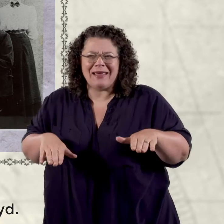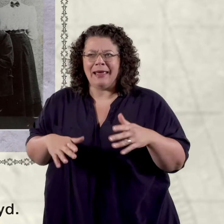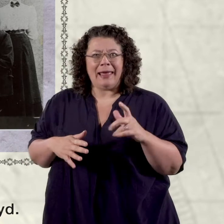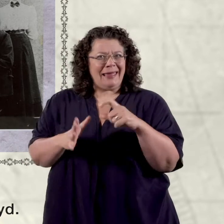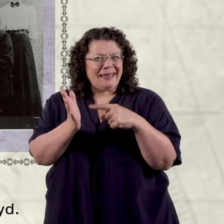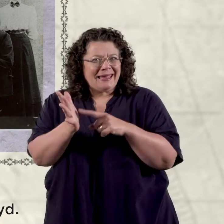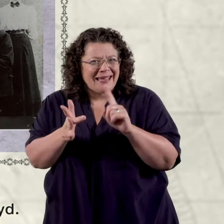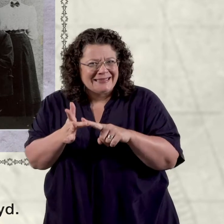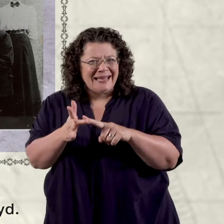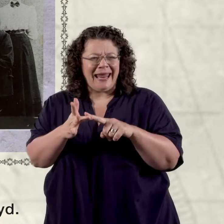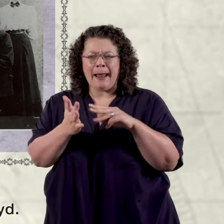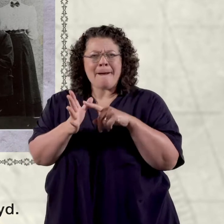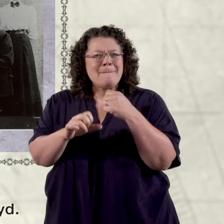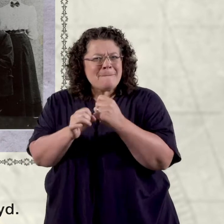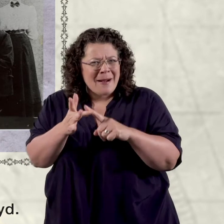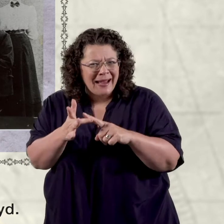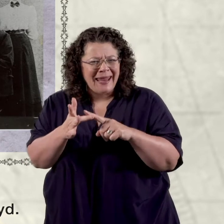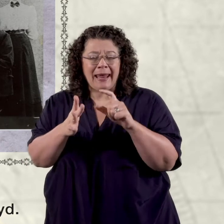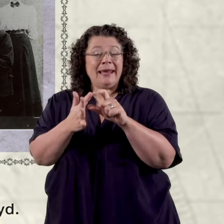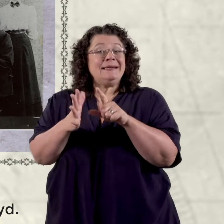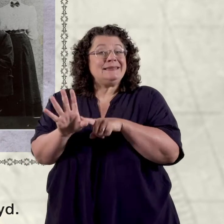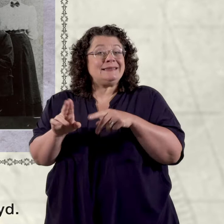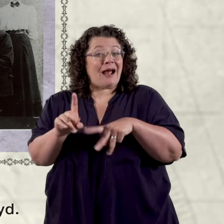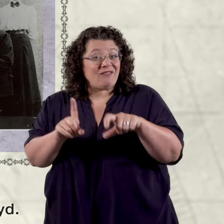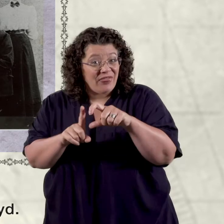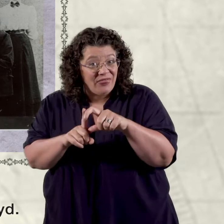wel, ymrodyr a'n chwiorydd bach i gyd.